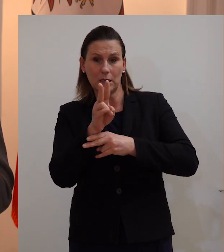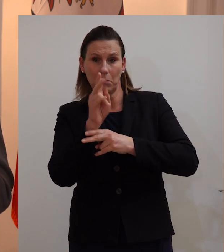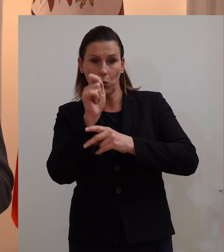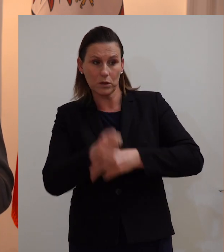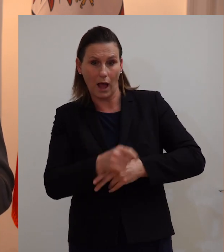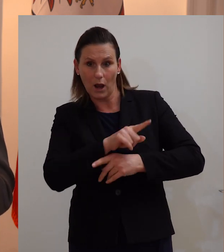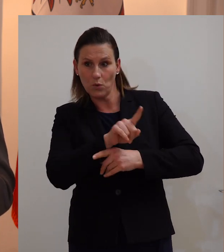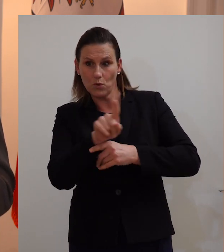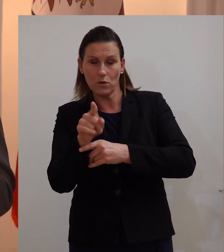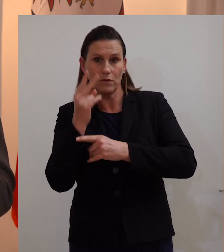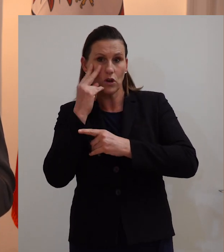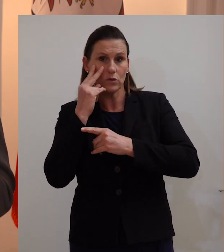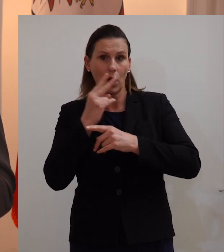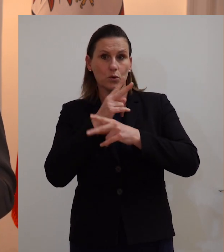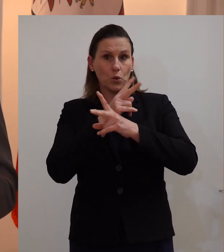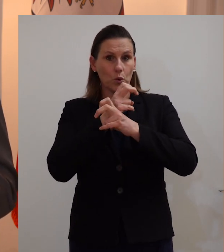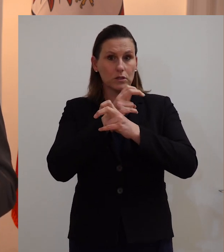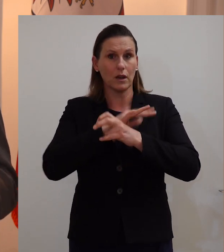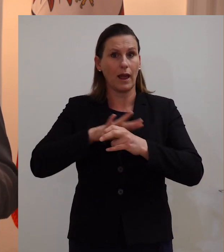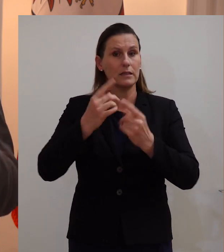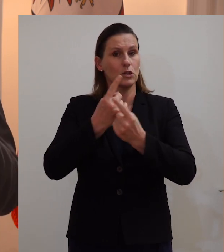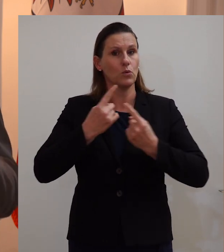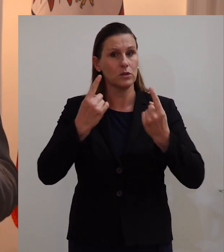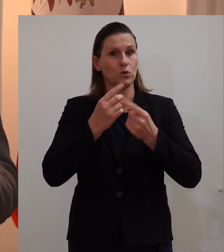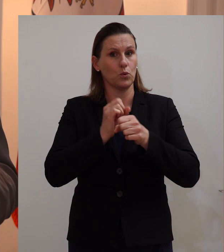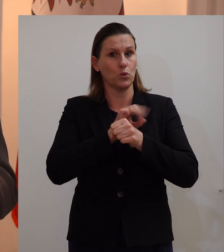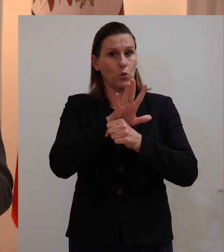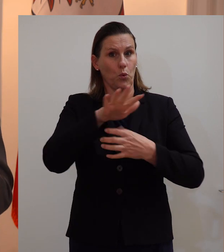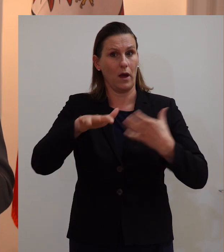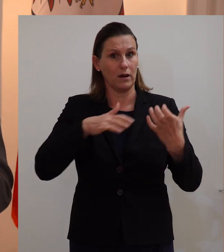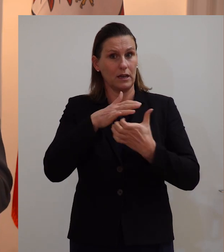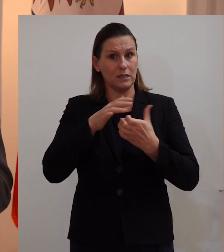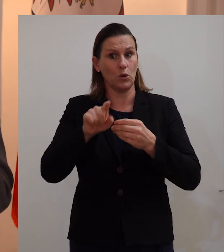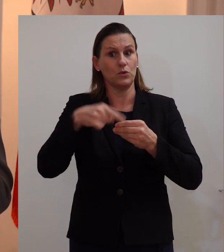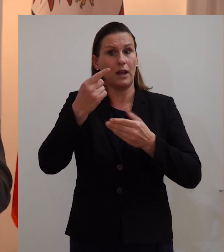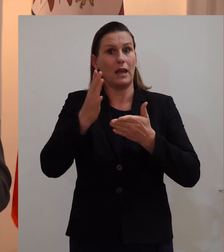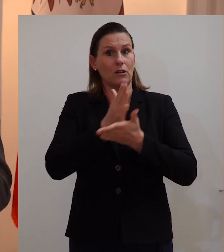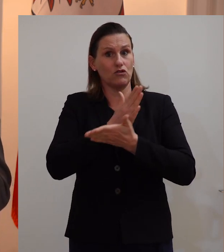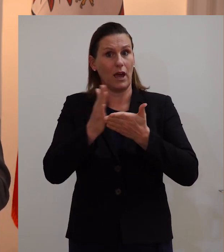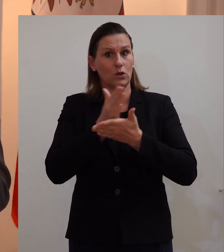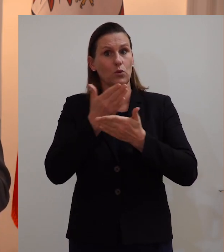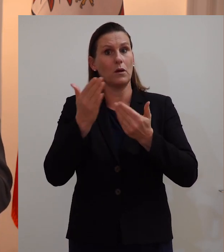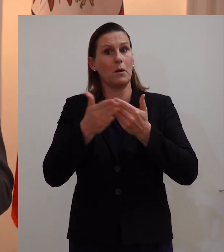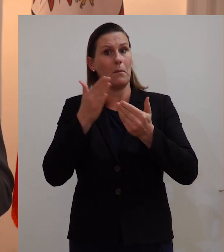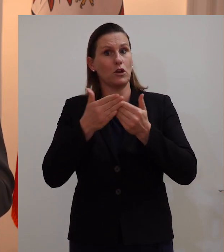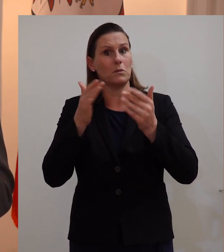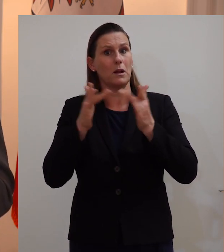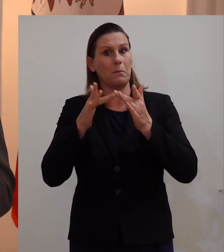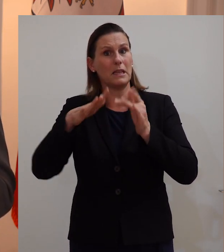Entwicklung der Corona-Krise in Österreich statt und dann wird entschieden, ob Mitte Mai Hotels